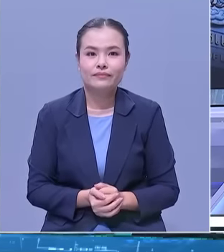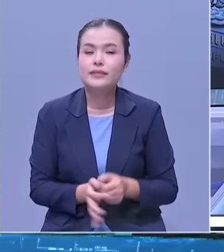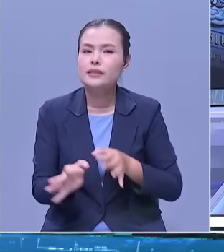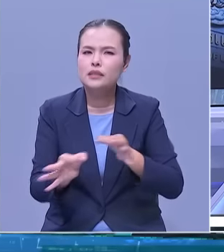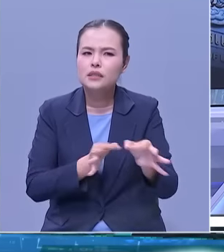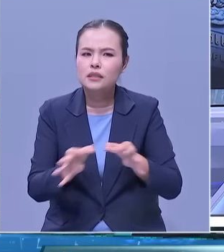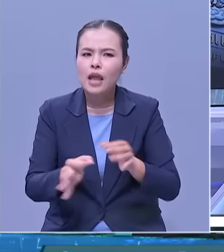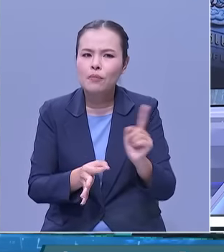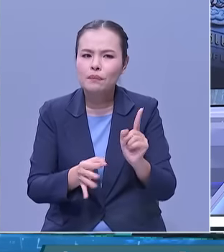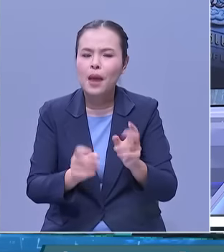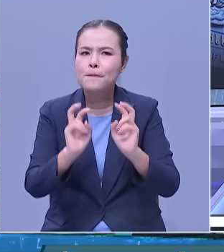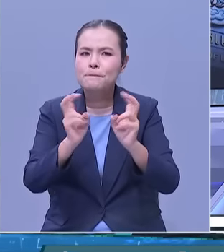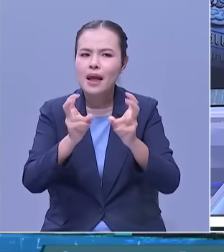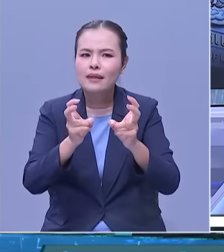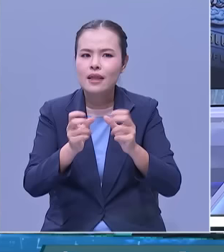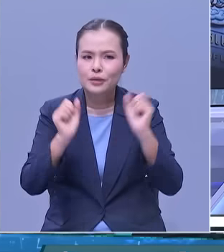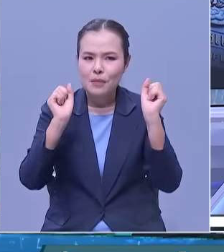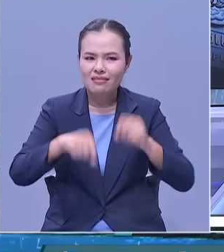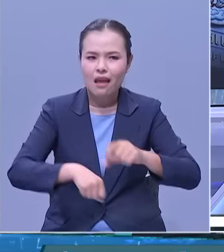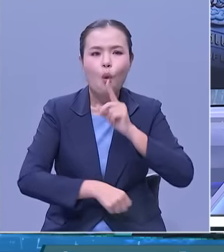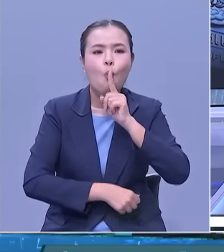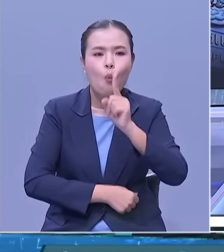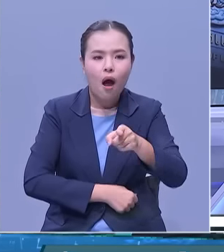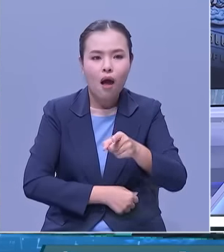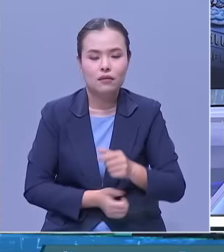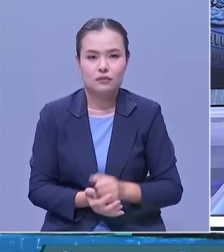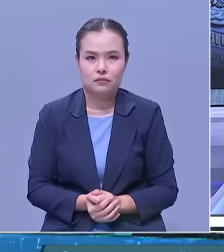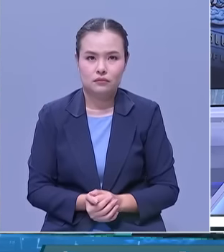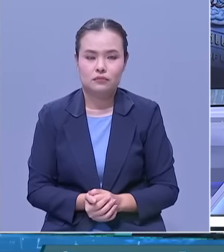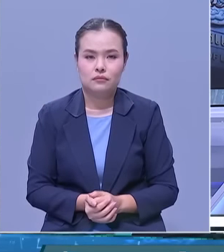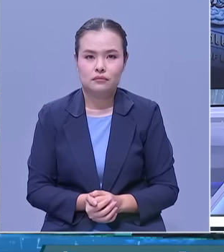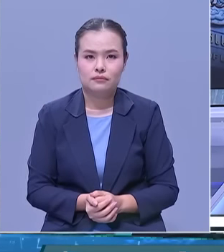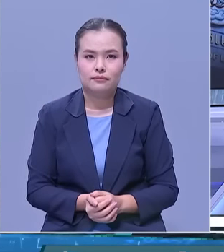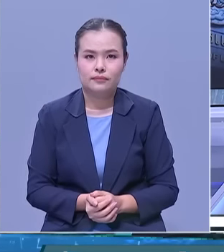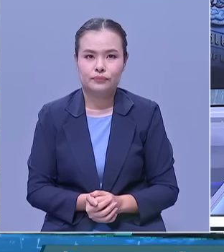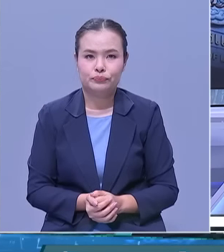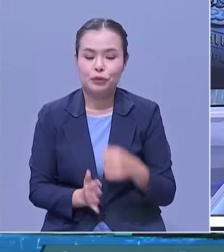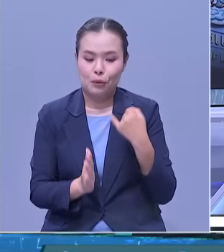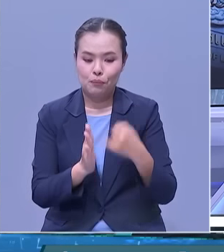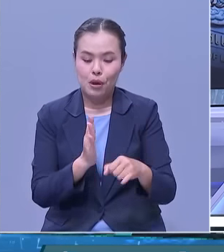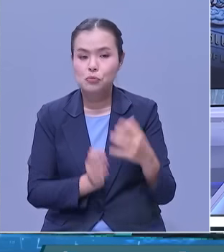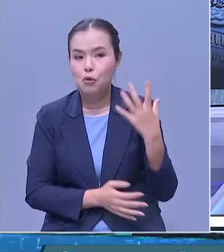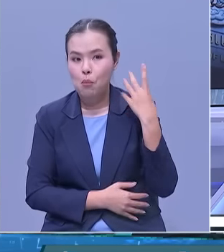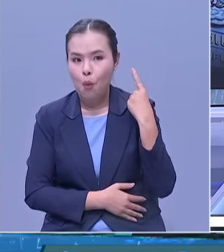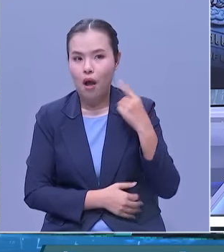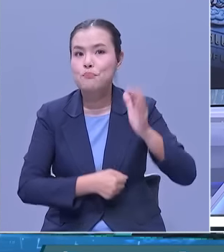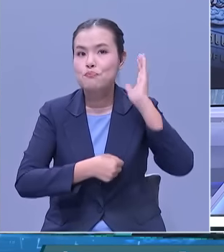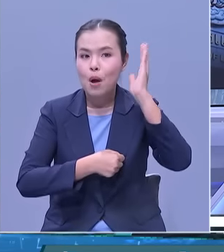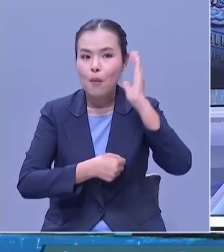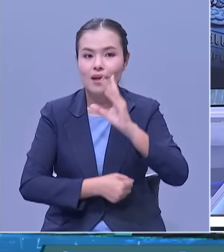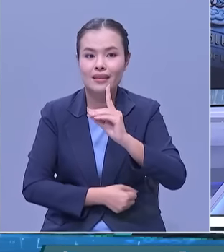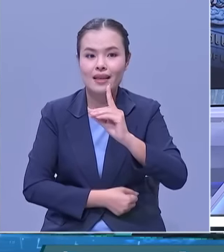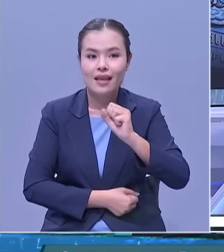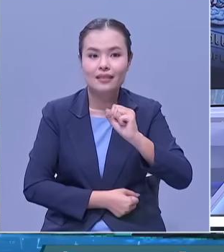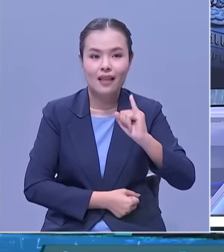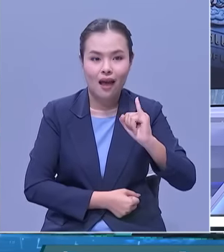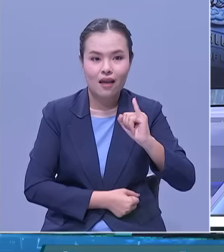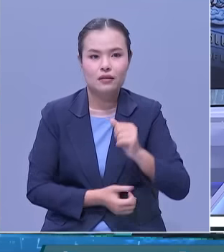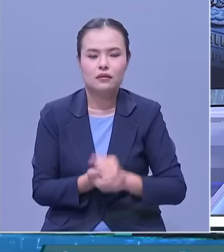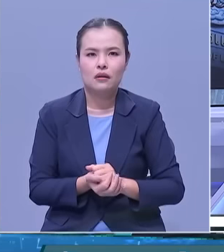จงยังไงกับประเด็นนี้นะคะที่โดนมติกล่าวหาค่ะ ก็เมื่อวานฟังโฆษกดีไอพูด ค่ะ